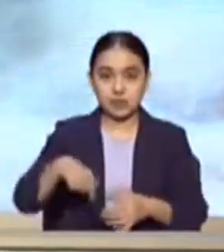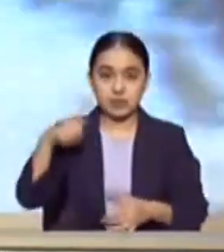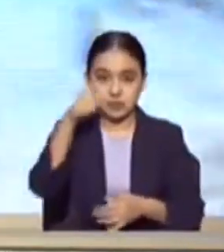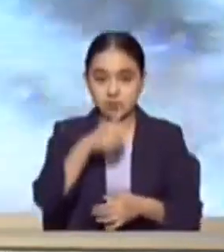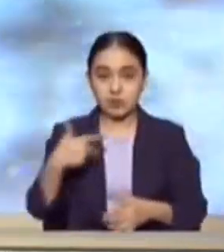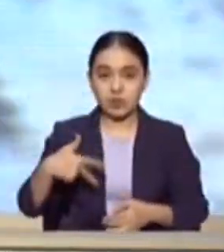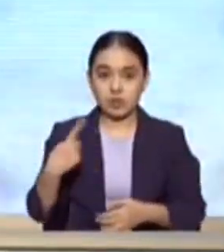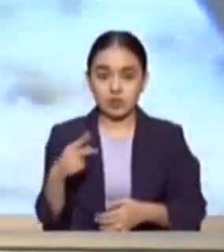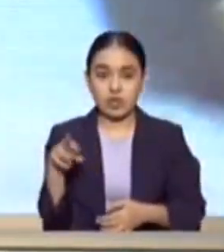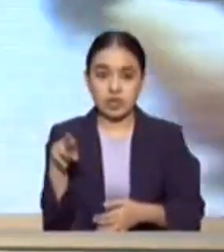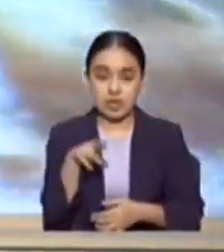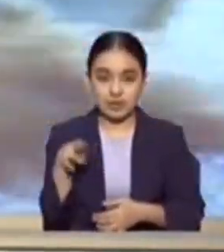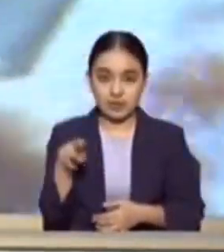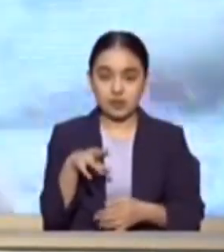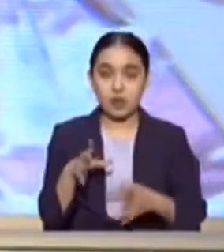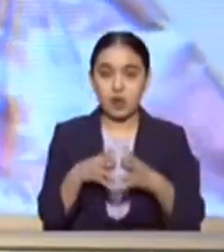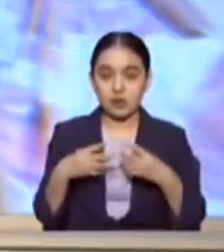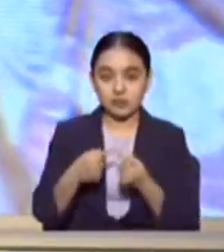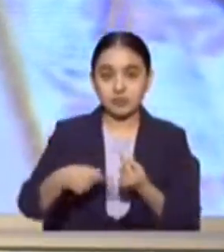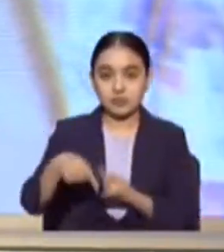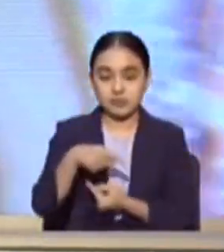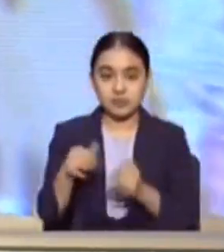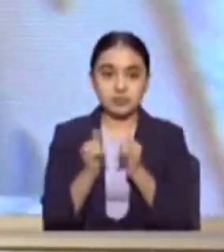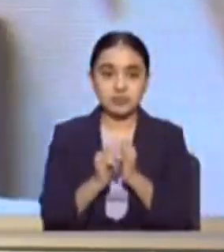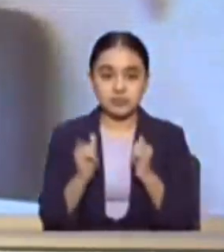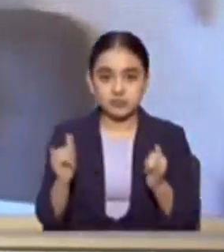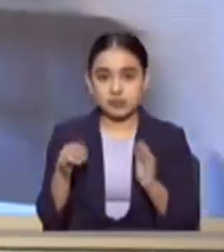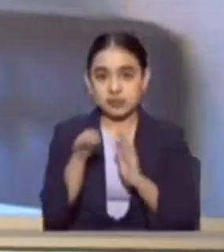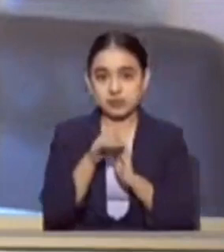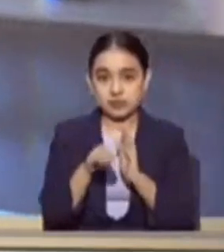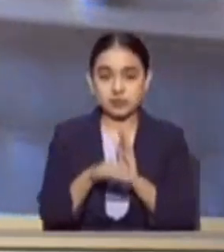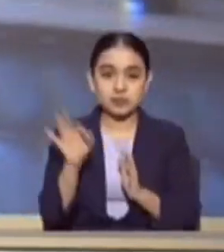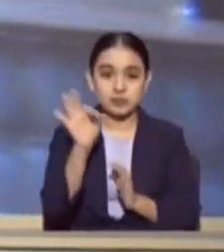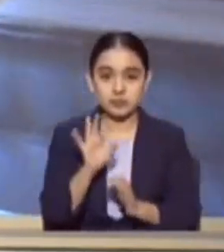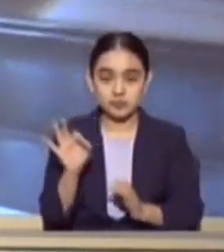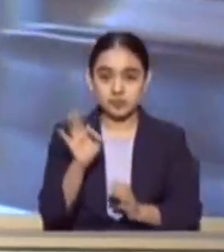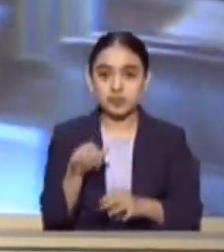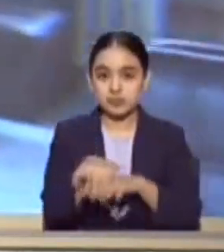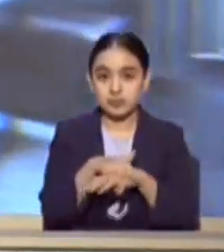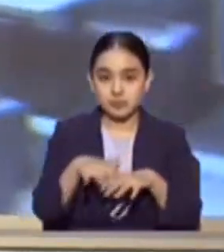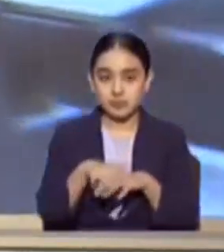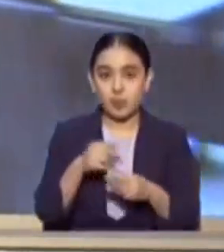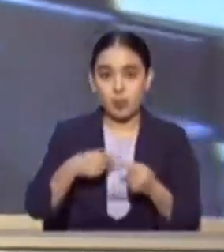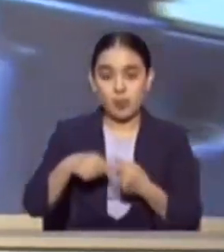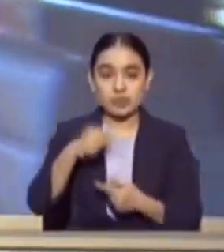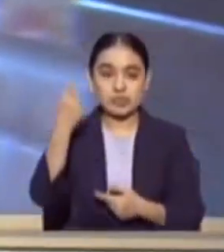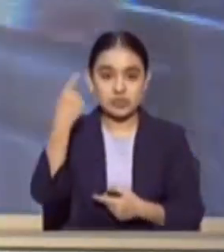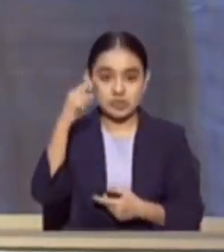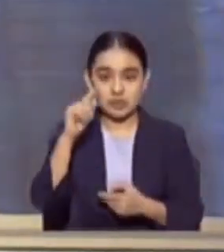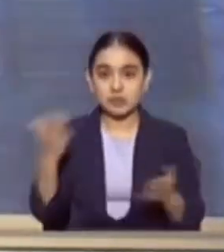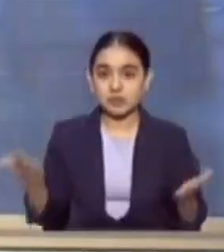yil 31 yanvardagi oilaviy tadbirkorlikni rivojlantirish dasturlari doirasida aholining biznes